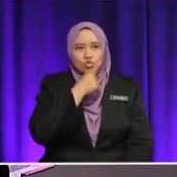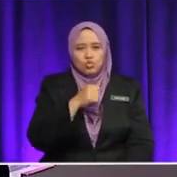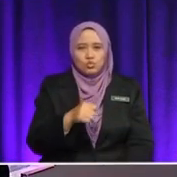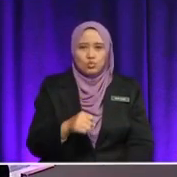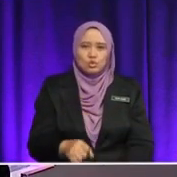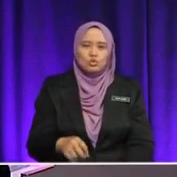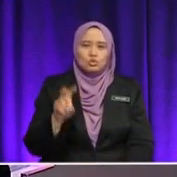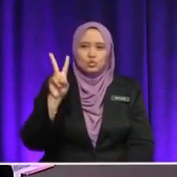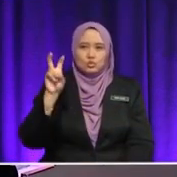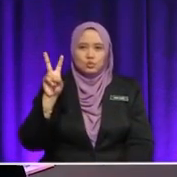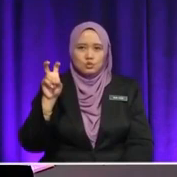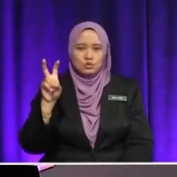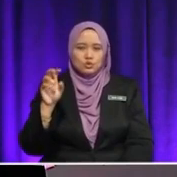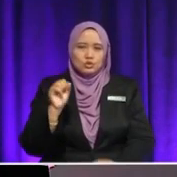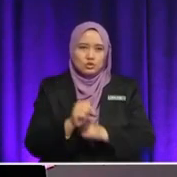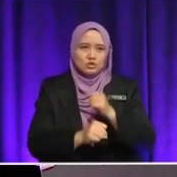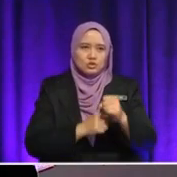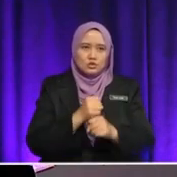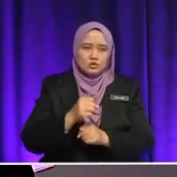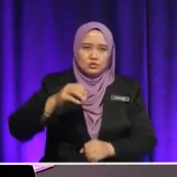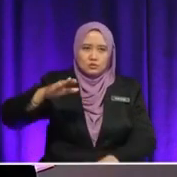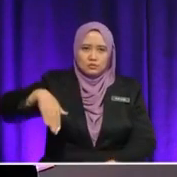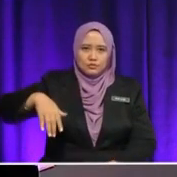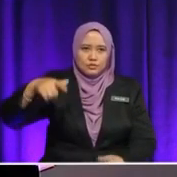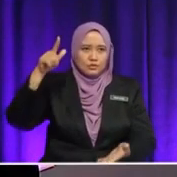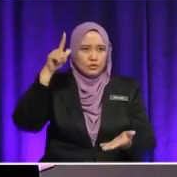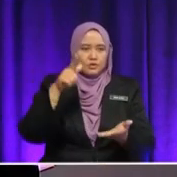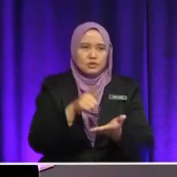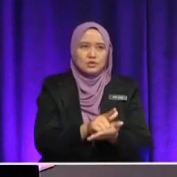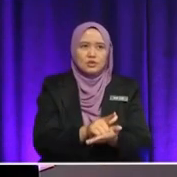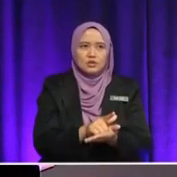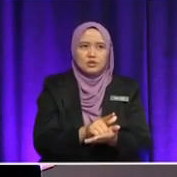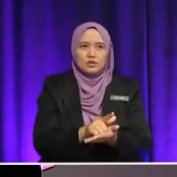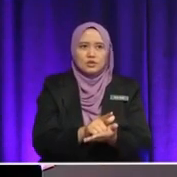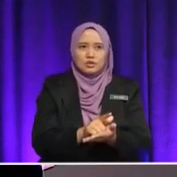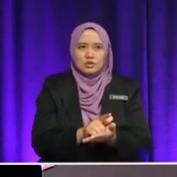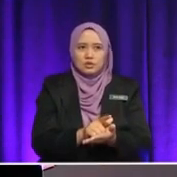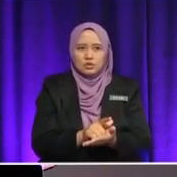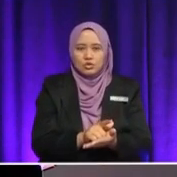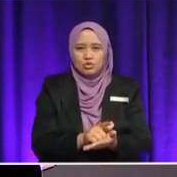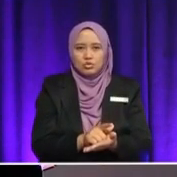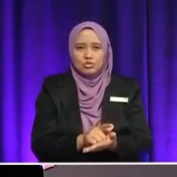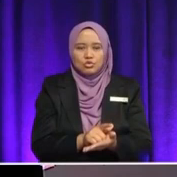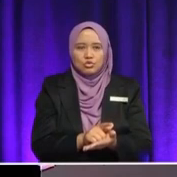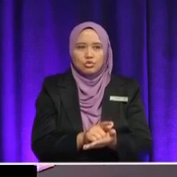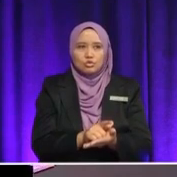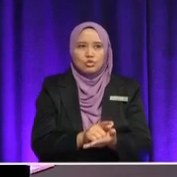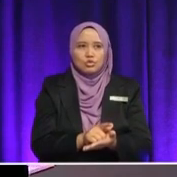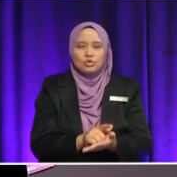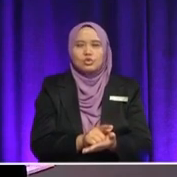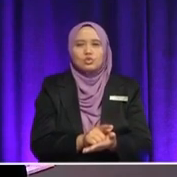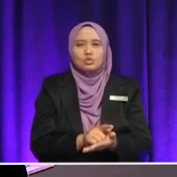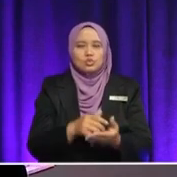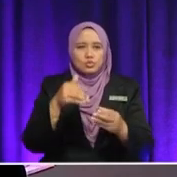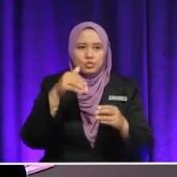penaraya umum yang pertama Oke betul ah pitanya dengan usila kembali yang Mude Wah Sekar Hamesha yuk